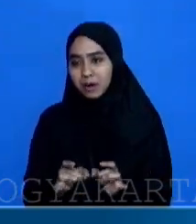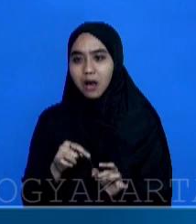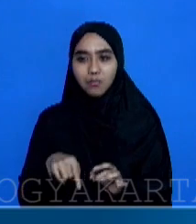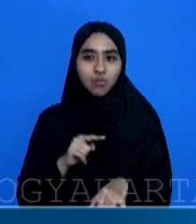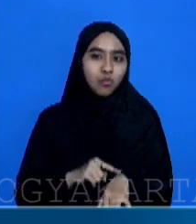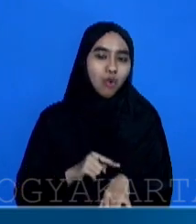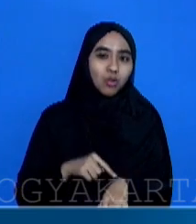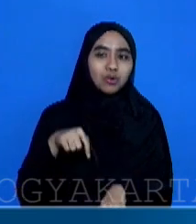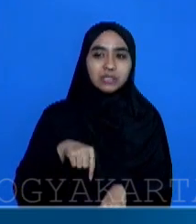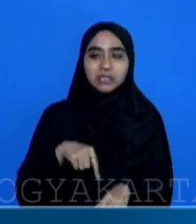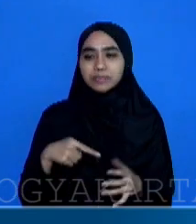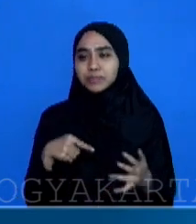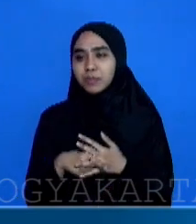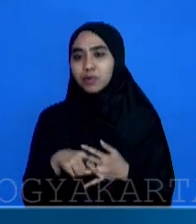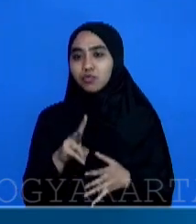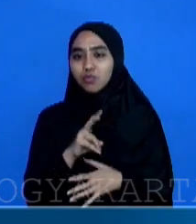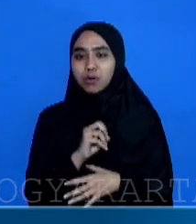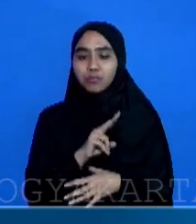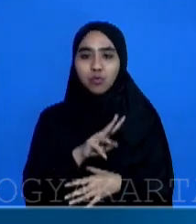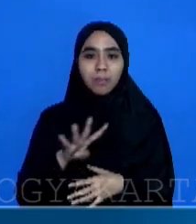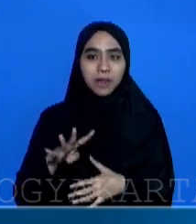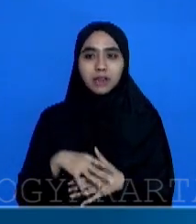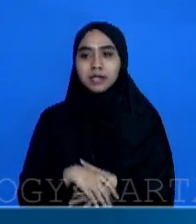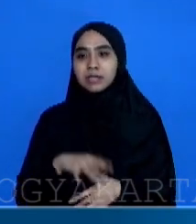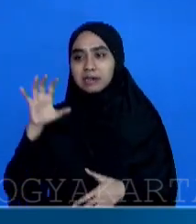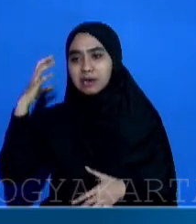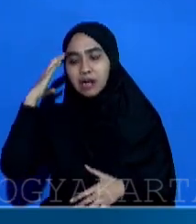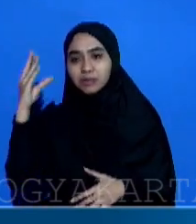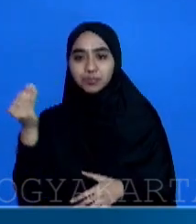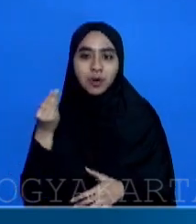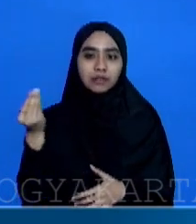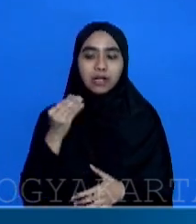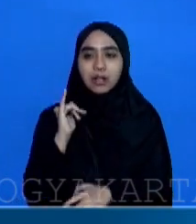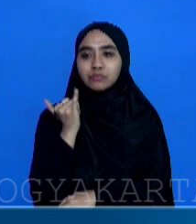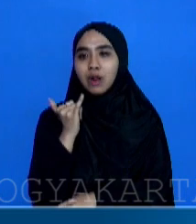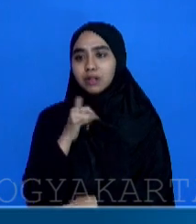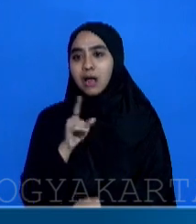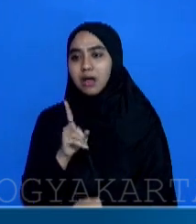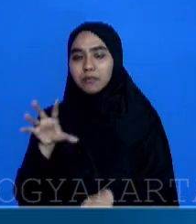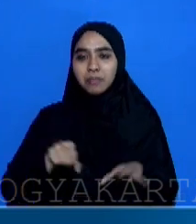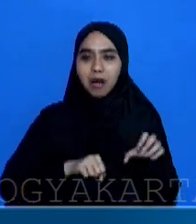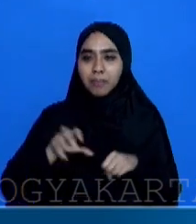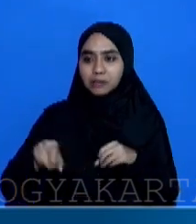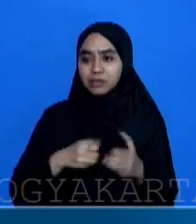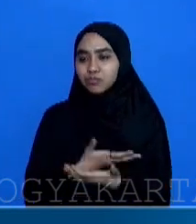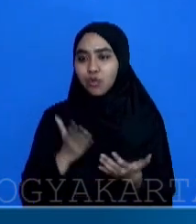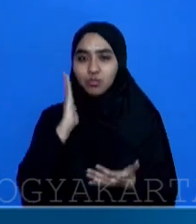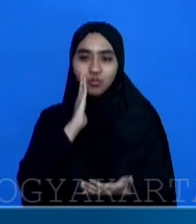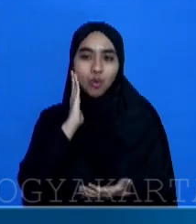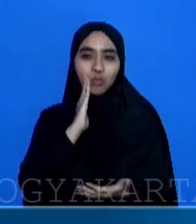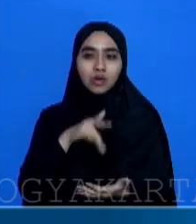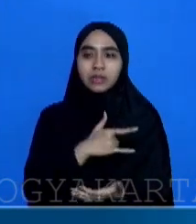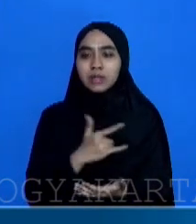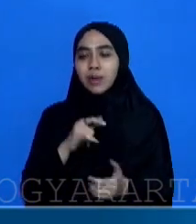kampanye pemilu 2024 Dinas Pariwisata DIY mengajak seluruh masyarakat Yogyakarta terutama generasi muda untuk